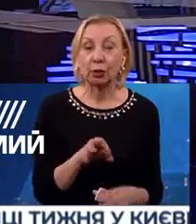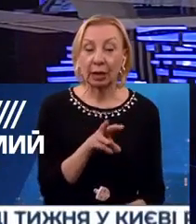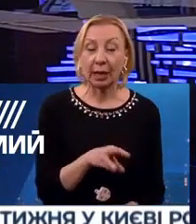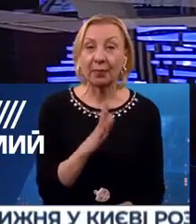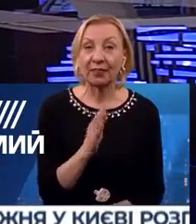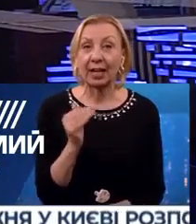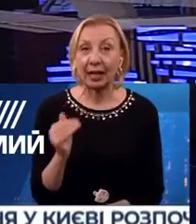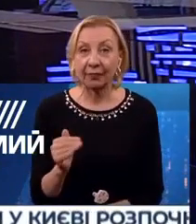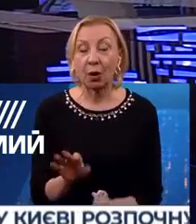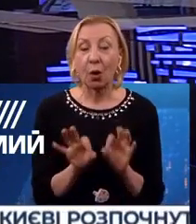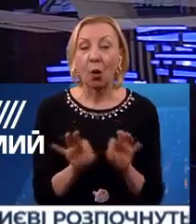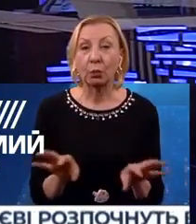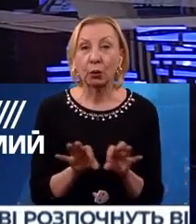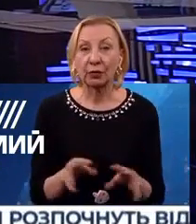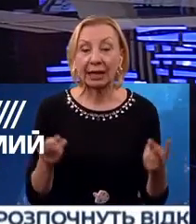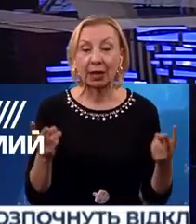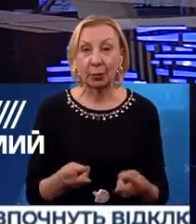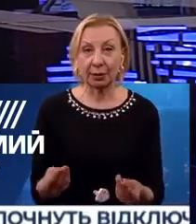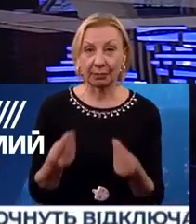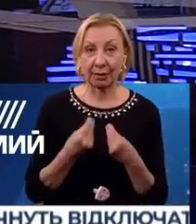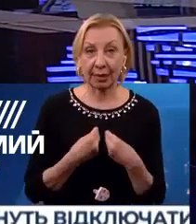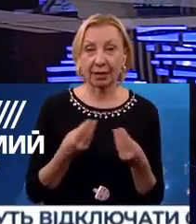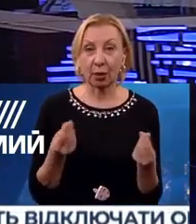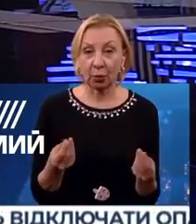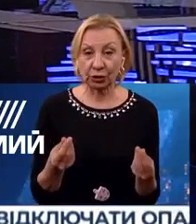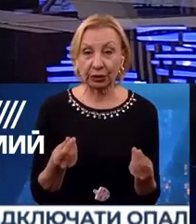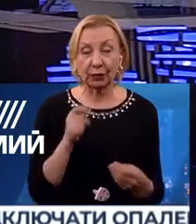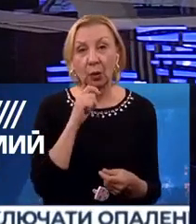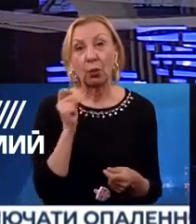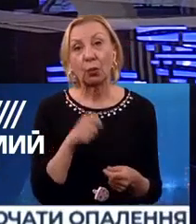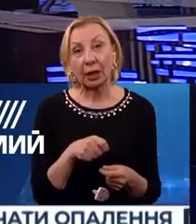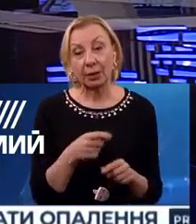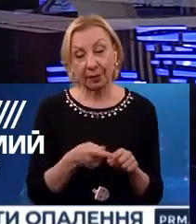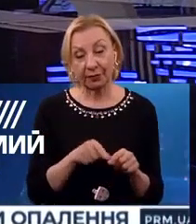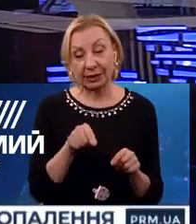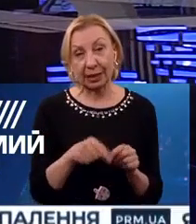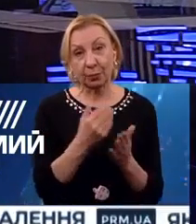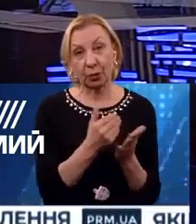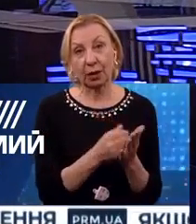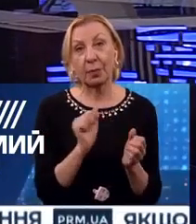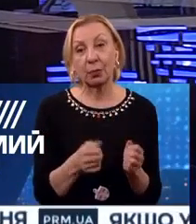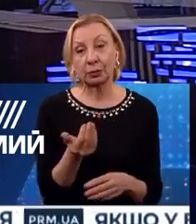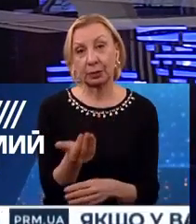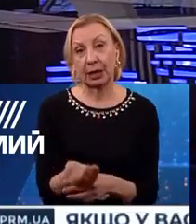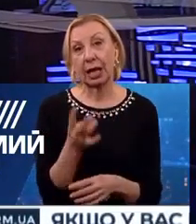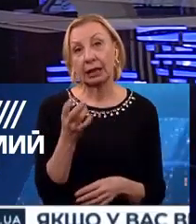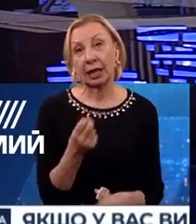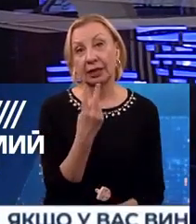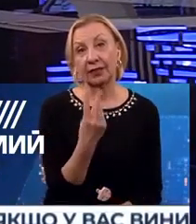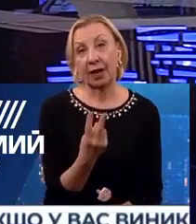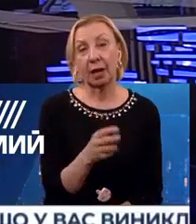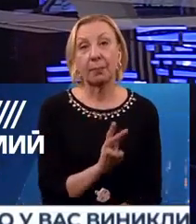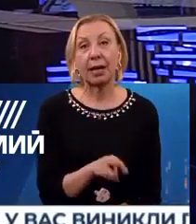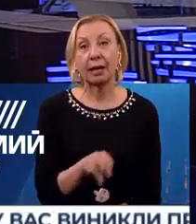валютного фонду, обґрунтувати необхідність надання цих коштів. Україна в рамках цієї програми може претендувати мінімум на 2